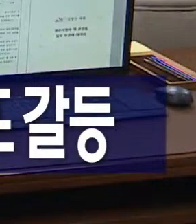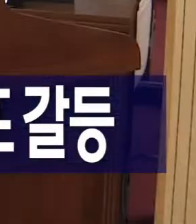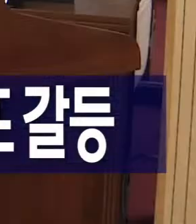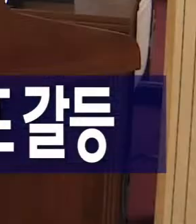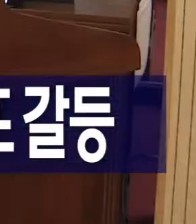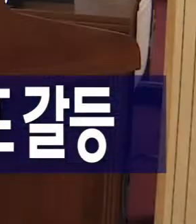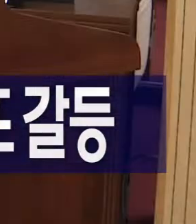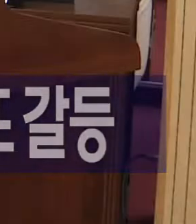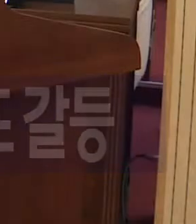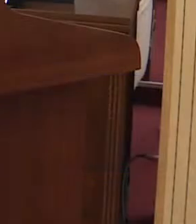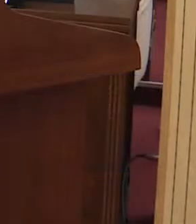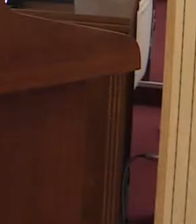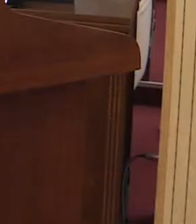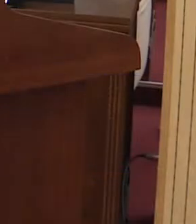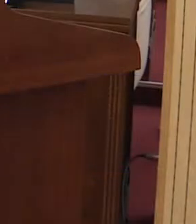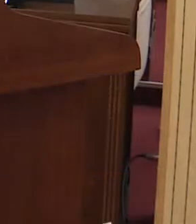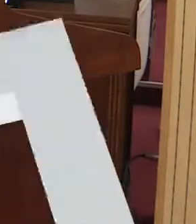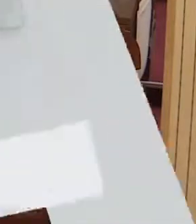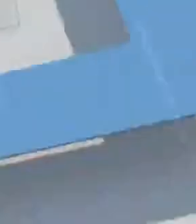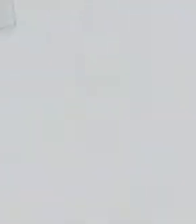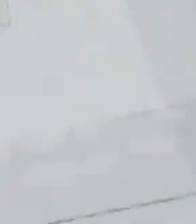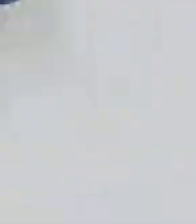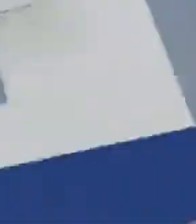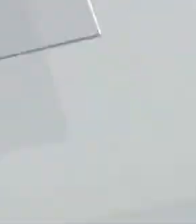또 충돌하고 있습니다.